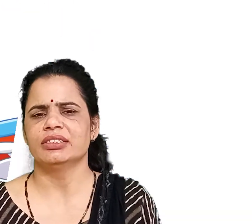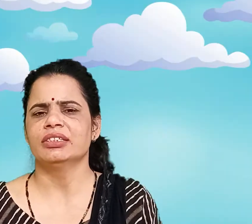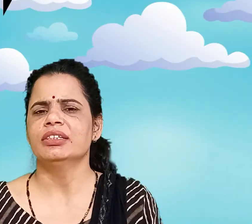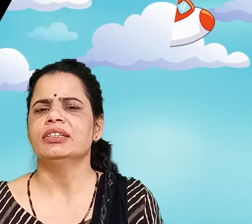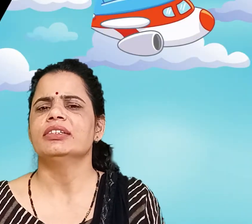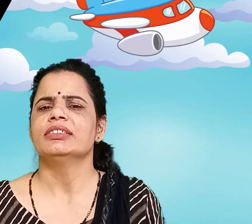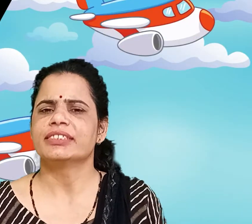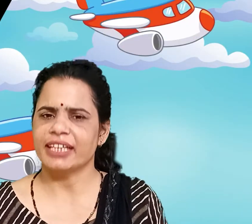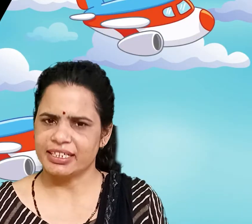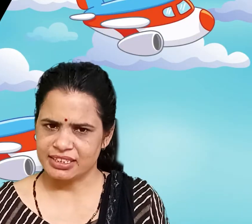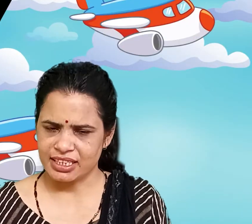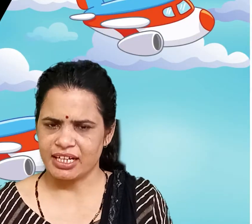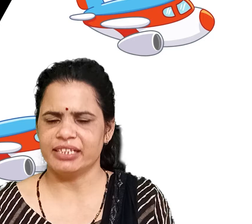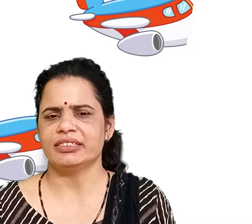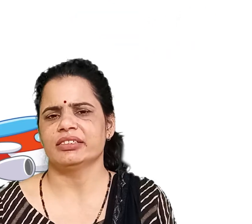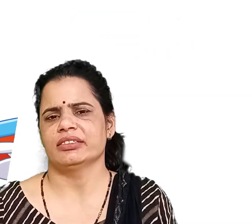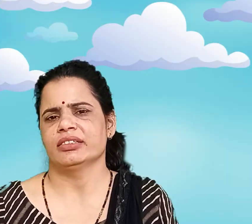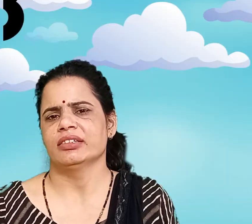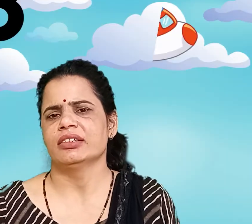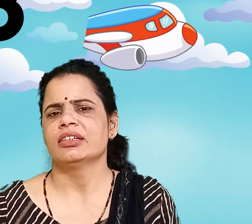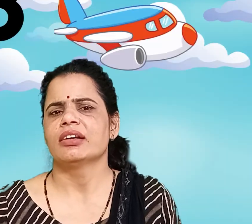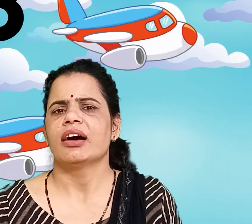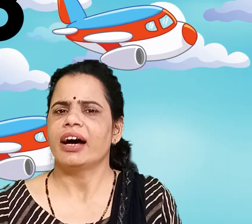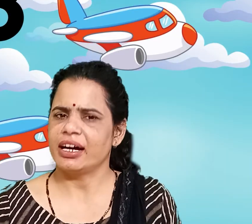66, 67,